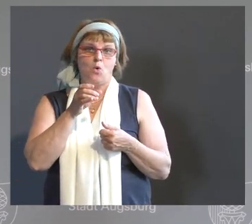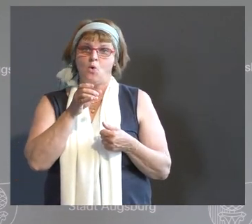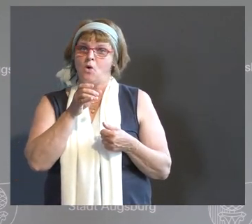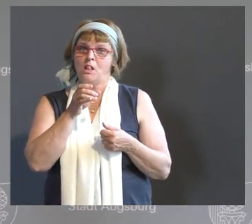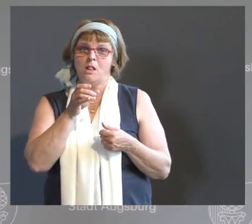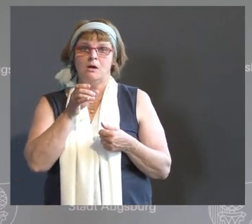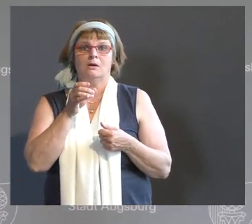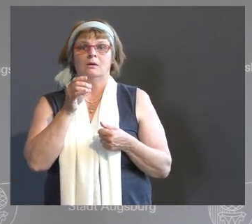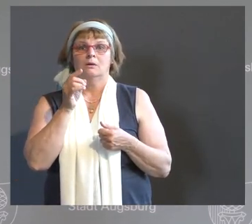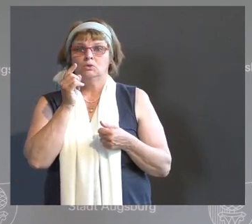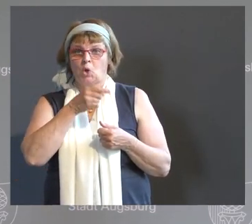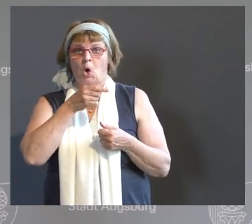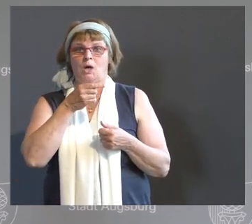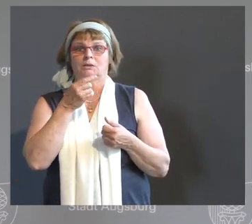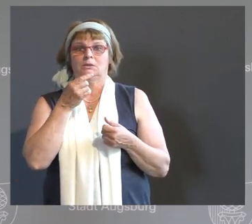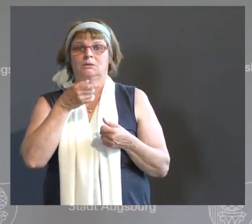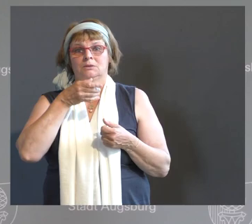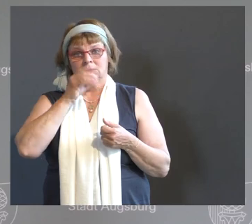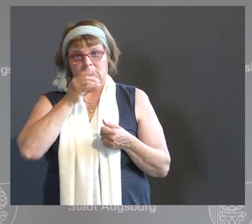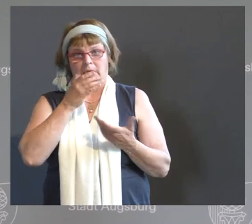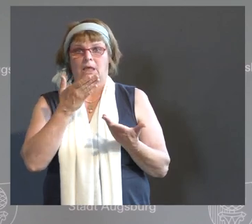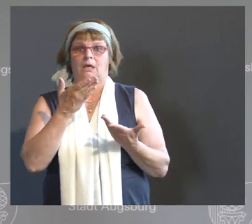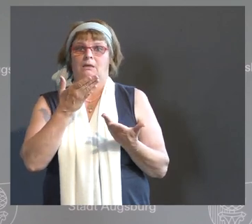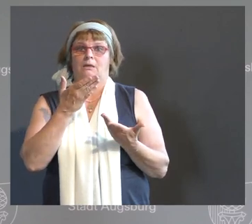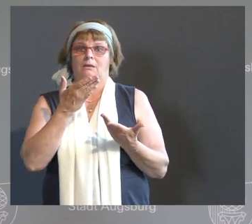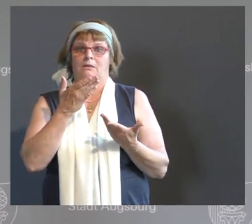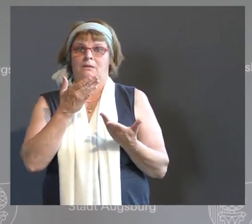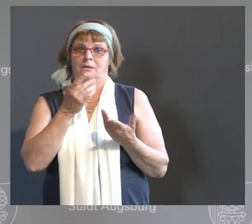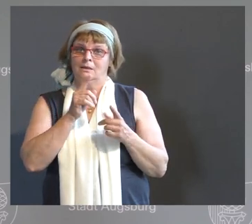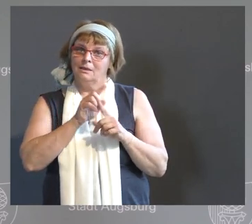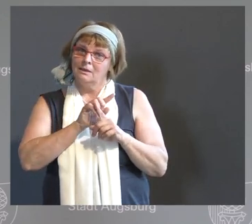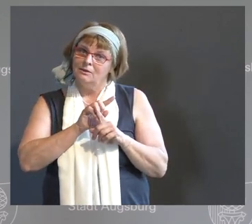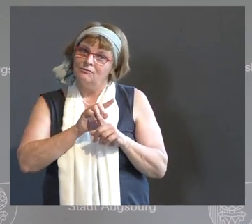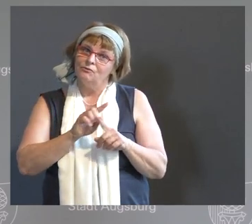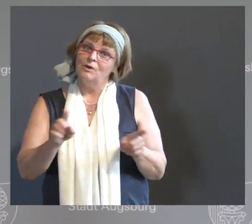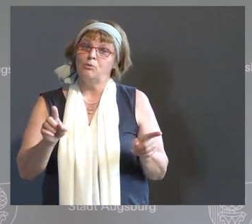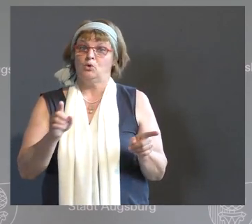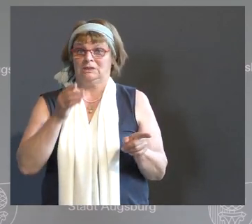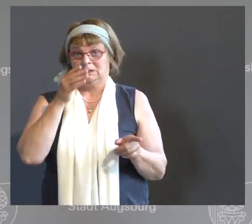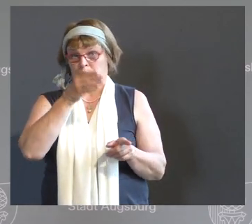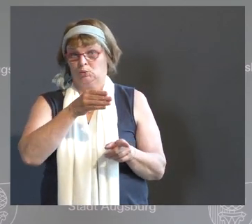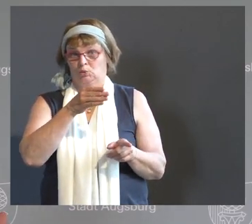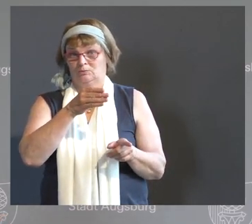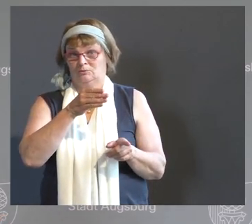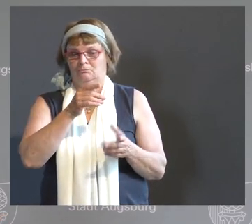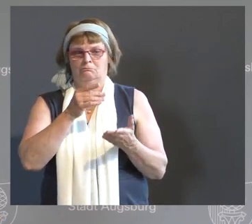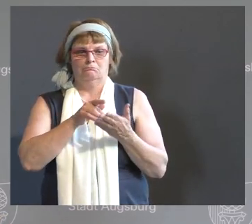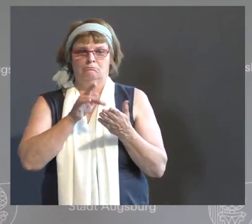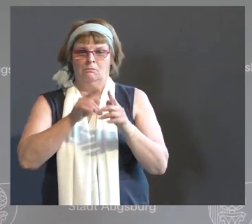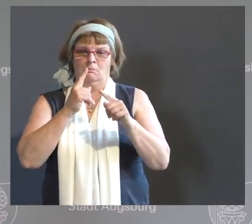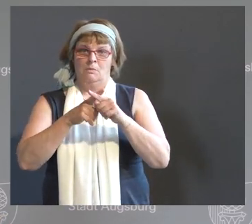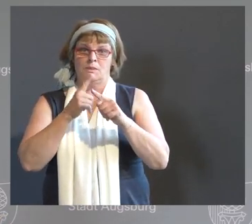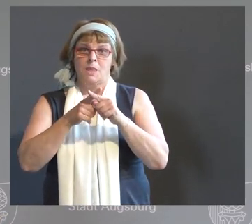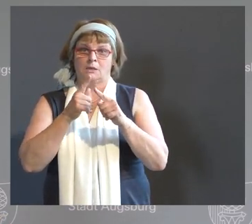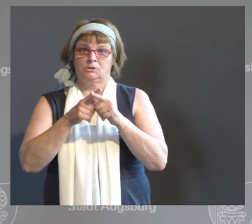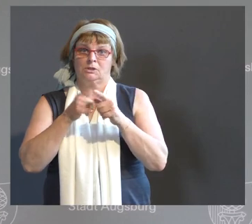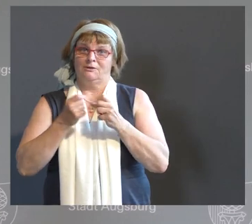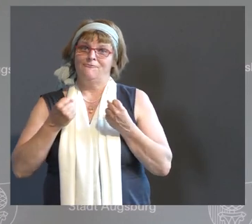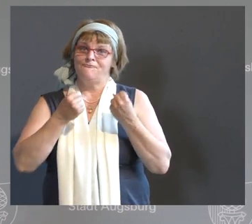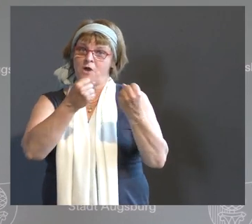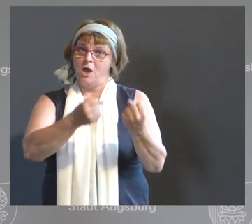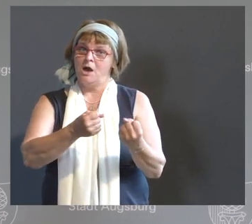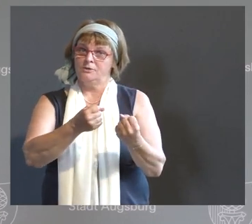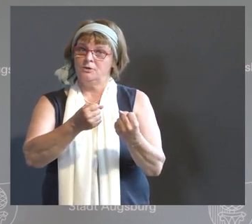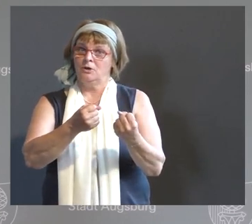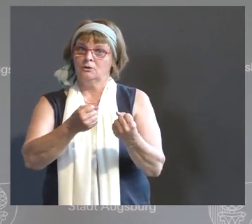auch ja, dieses Gefühl von Störung, von Aufputschen, dann fährt ein Taxi wieder durch die Menge, sofort von vornherein zu unterbinden